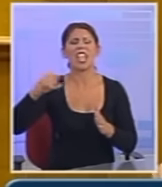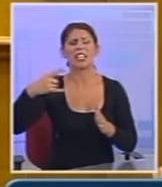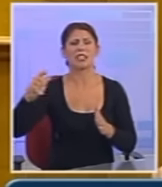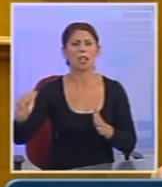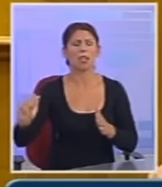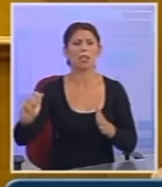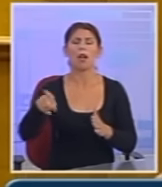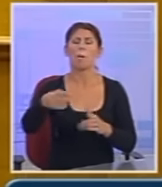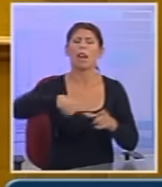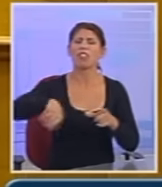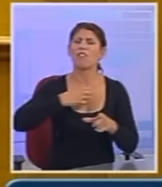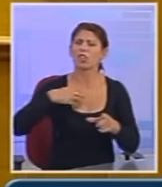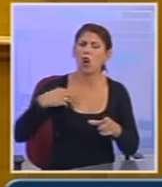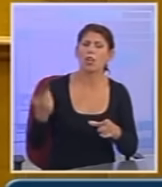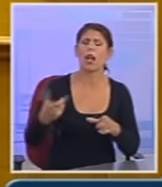πλατεία Βικτωρίας.